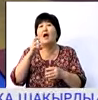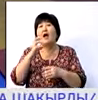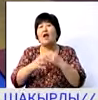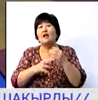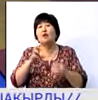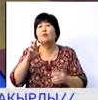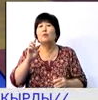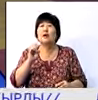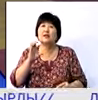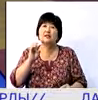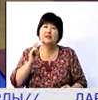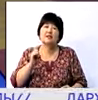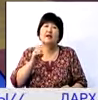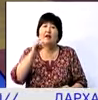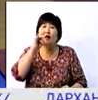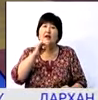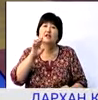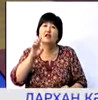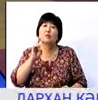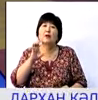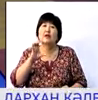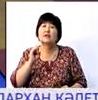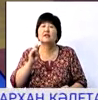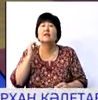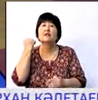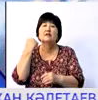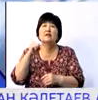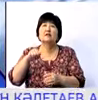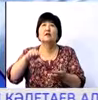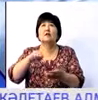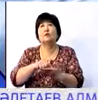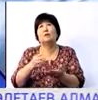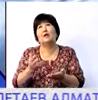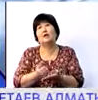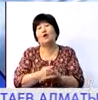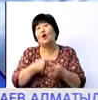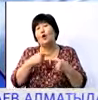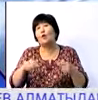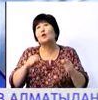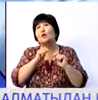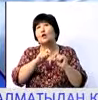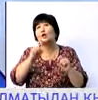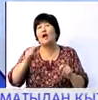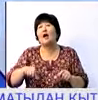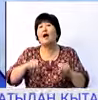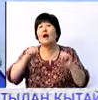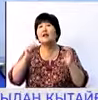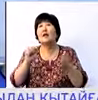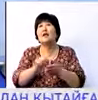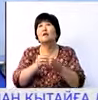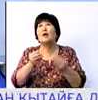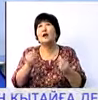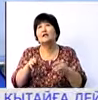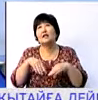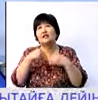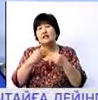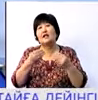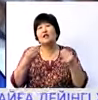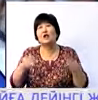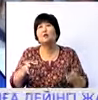барыстарында топ жару, және де жүлде күресіне олимпиада ойындарына қатысу. Өзге де жүлдегерлерге арнайы диплом мен қаржылай сыйлықтар